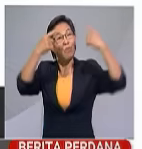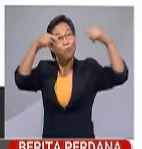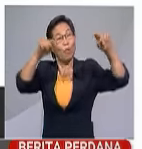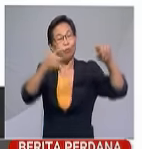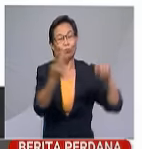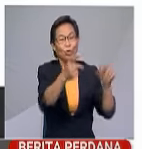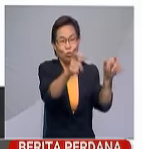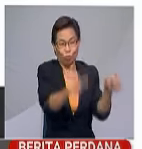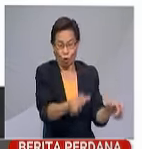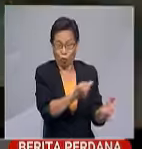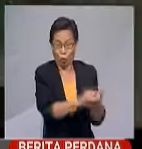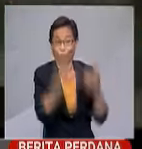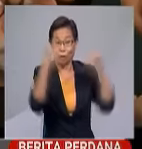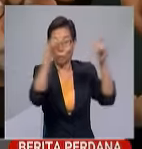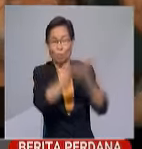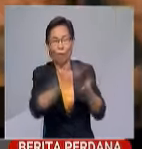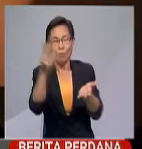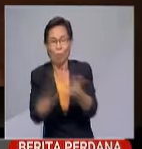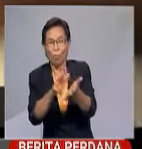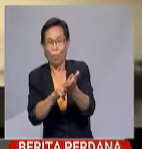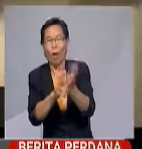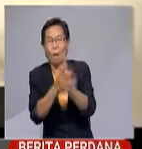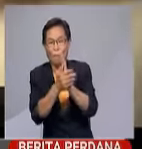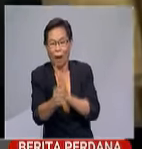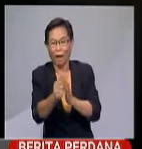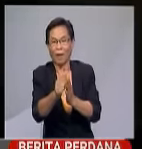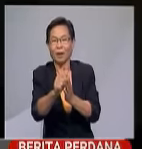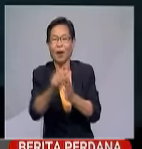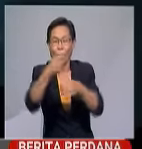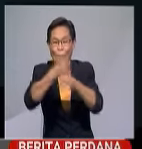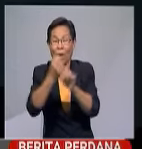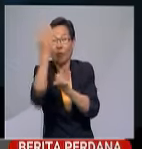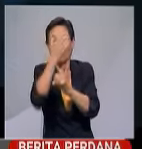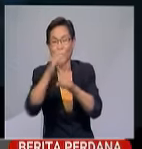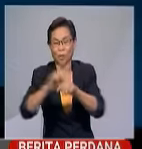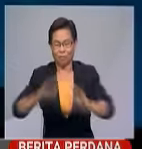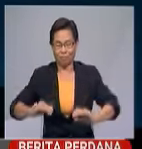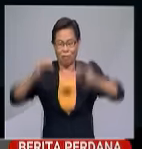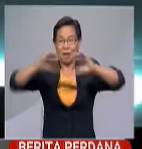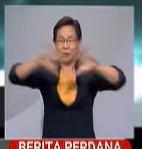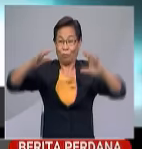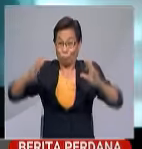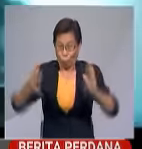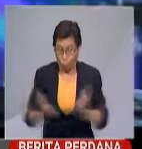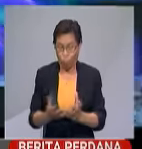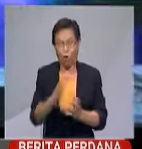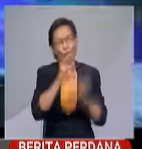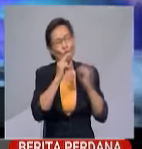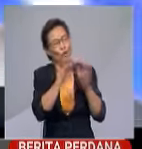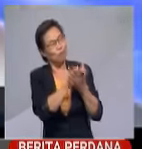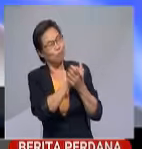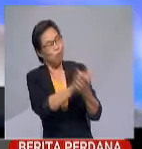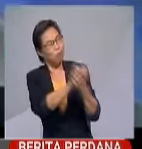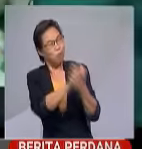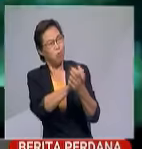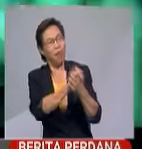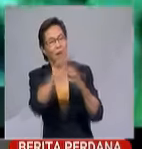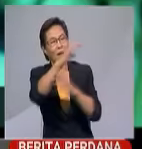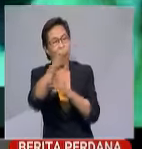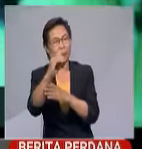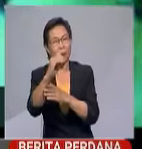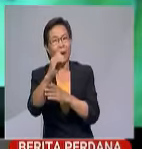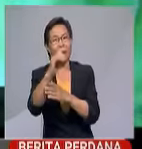mereka sekaligus mengiktiraf bakat karyawan Malaysia di peringkat global. Selain itu, beliau turut mengucapkan tahniah kepada